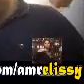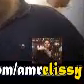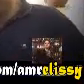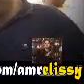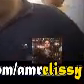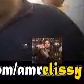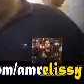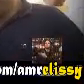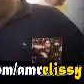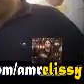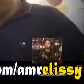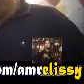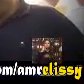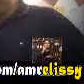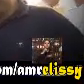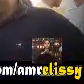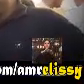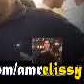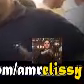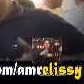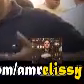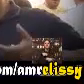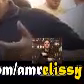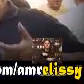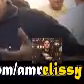مكونه من